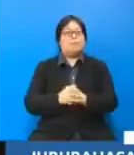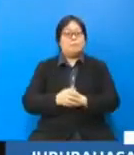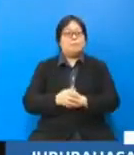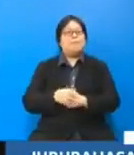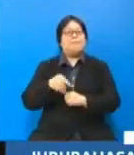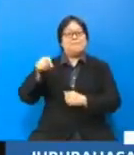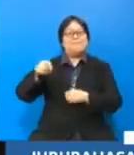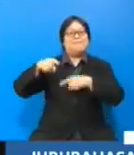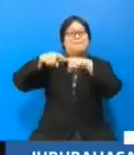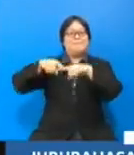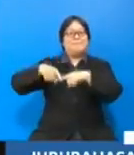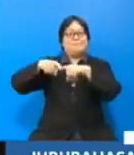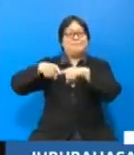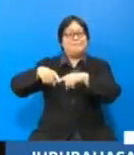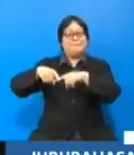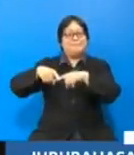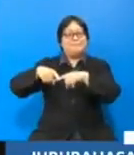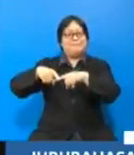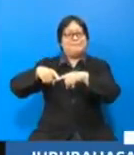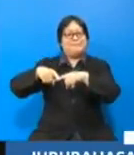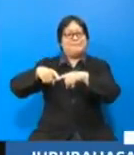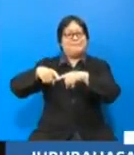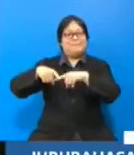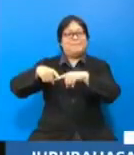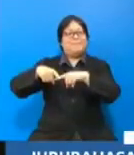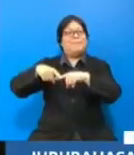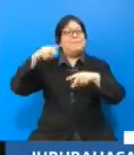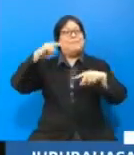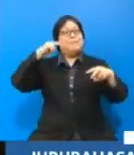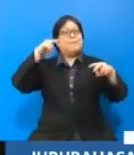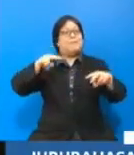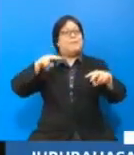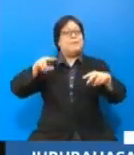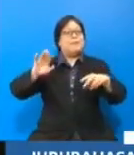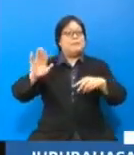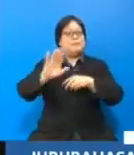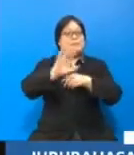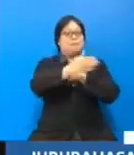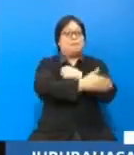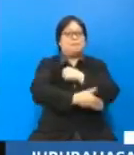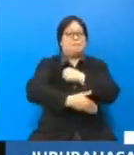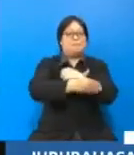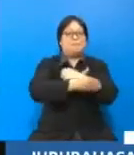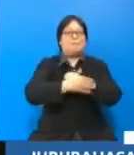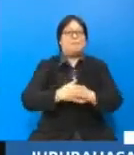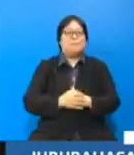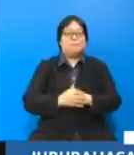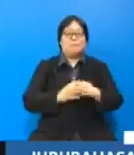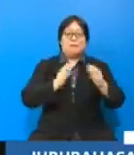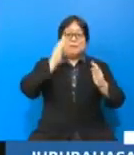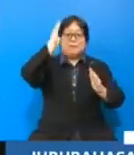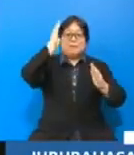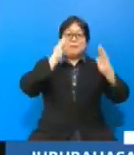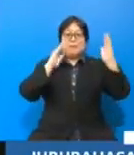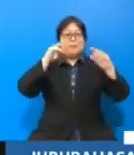Ini banyak bergantung kepada pendirian negara-negara berkenaan. Pendirian Malaysia